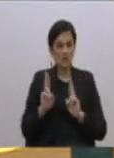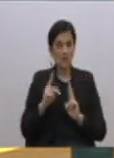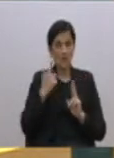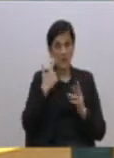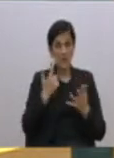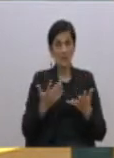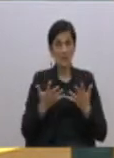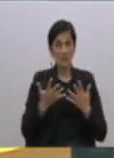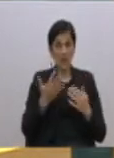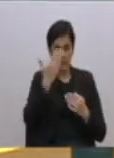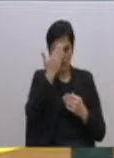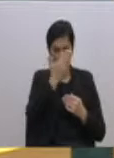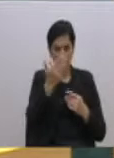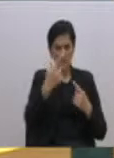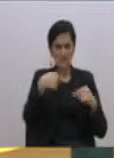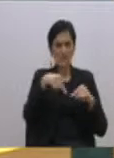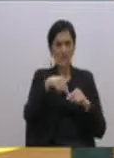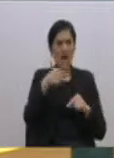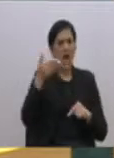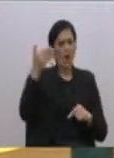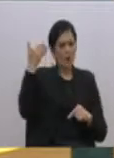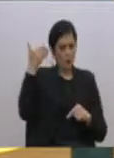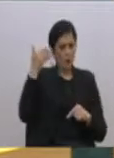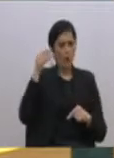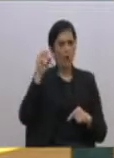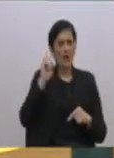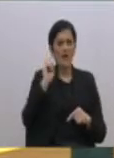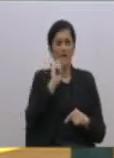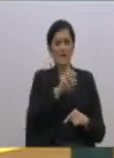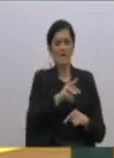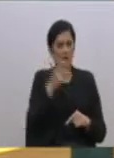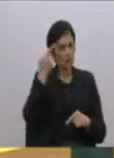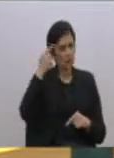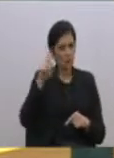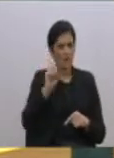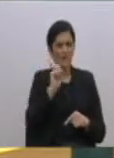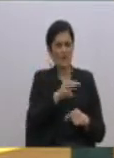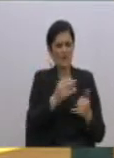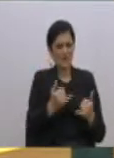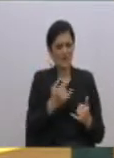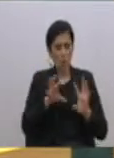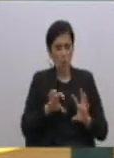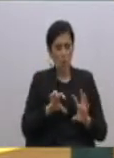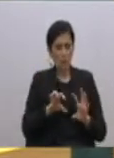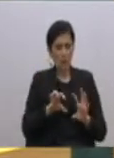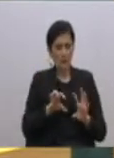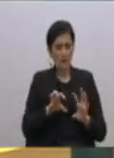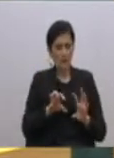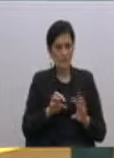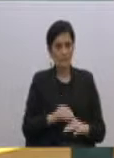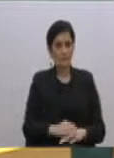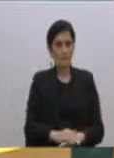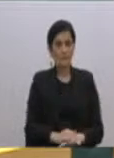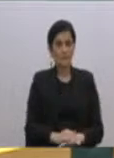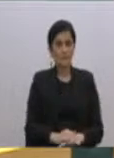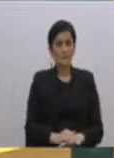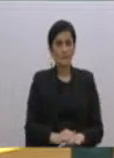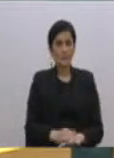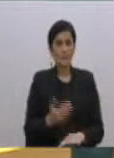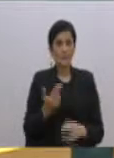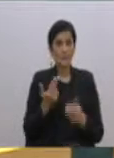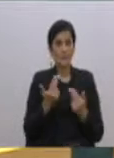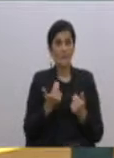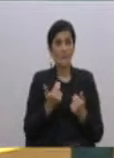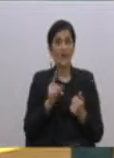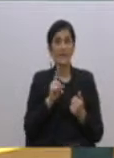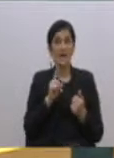რომ იმ საზოგადოებაში ბევრად უფრო მეტად იცოდნენ, ვიდრე დღეს სისხლის სამართლის კოდექსი ან ნებისმიერი სხვა ტიპის კოდექსი. Და